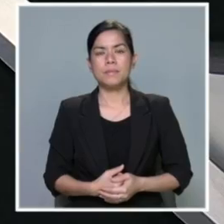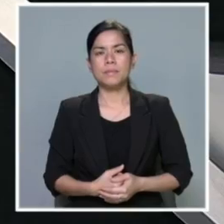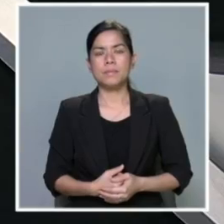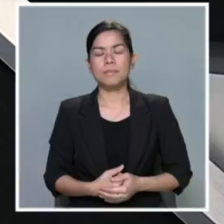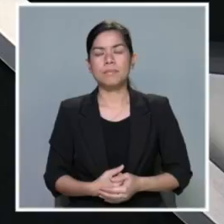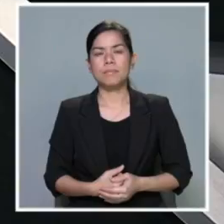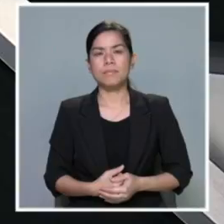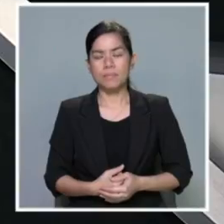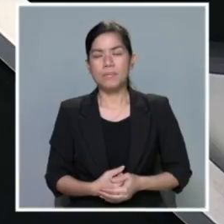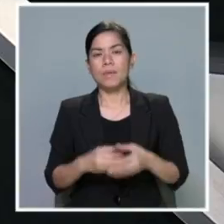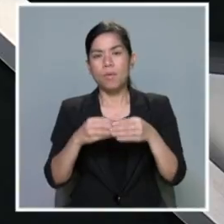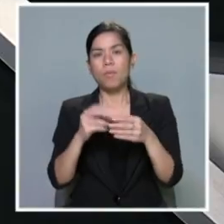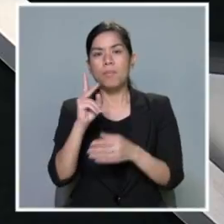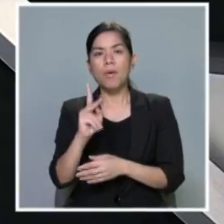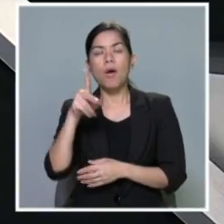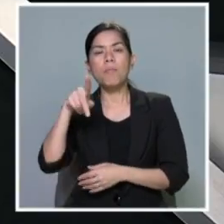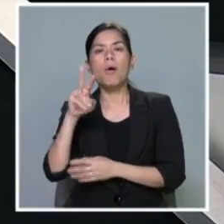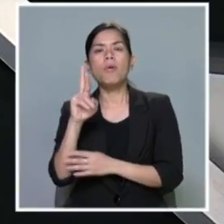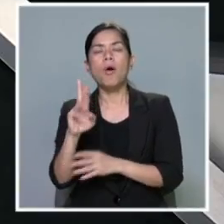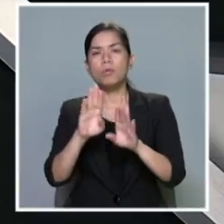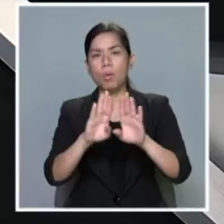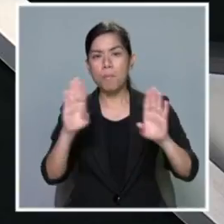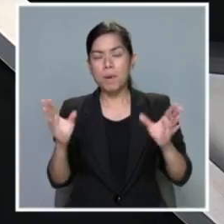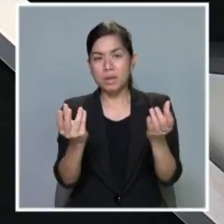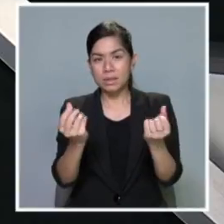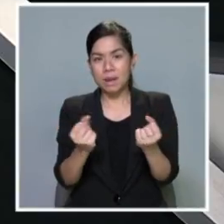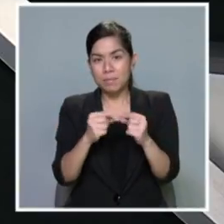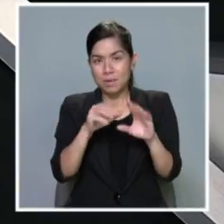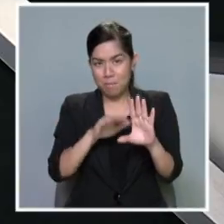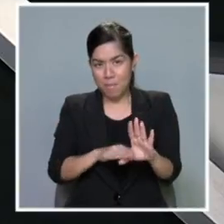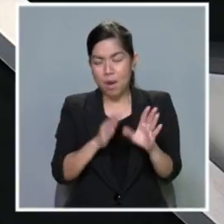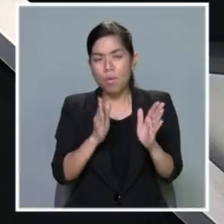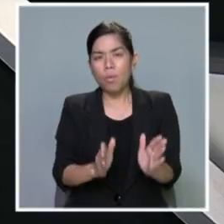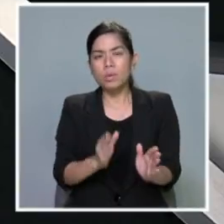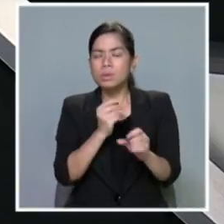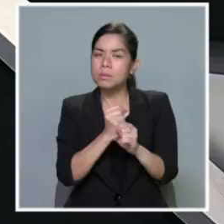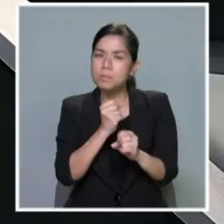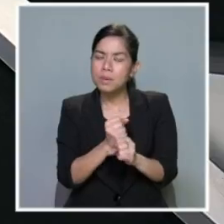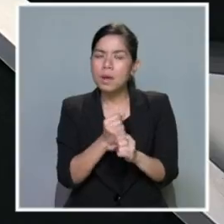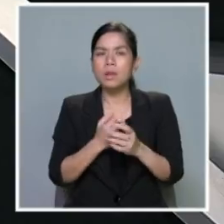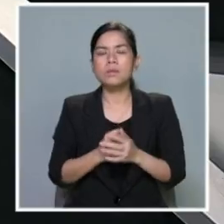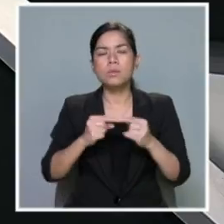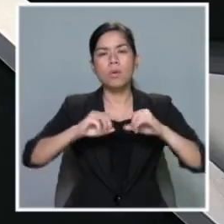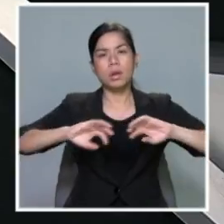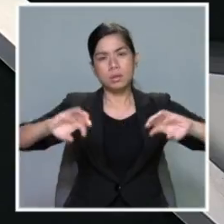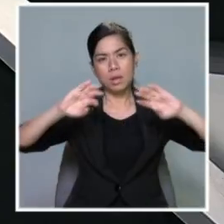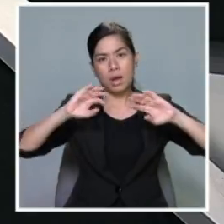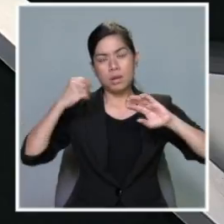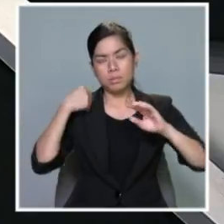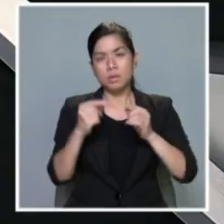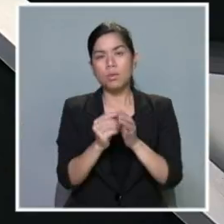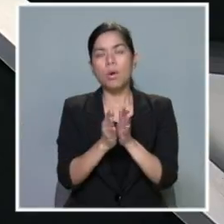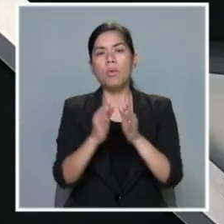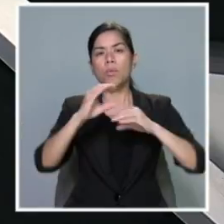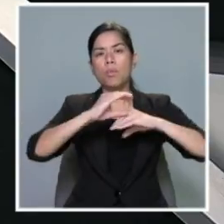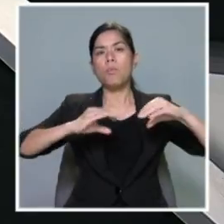โดยทางกพร.นะคะก็จะกำหนดเปิดรับสมัครคัดเลือกบุคคลและข้าราชการที่เข้าร่วมโครงการพัฒนานักบริหารการเปลี่ยนแป